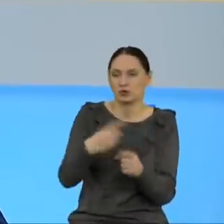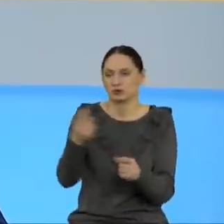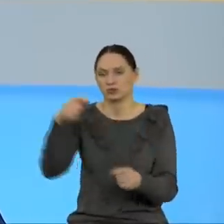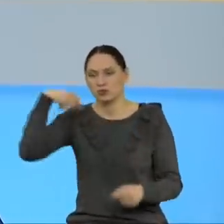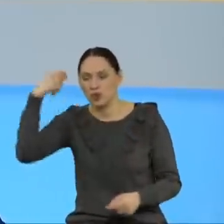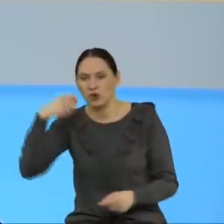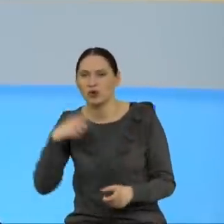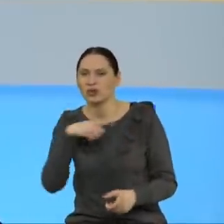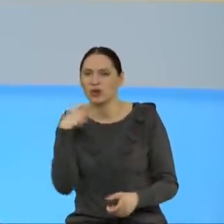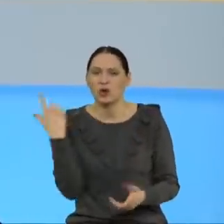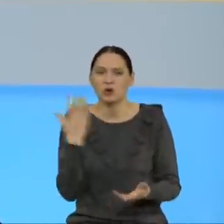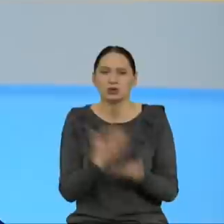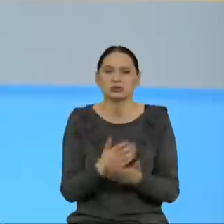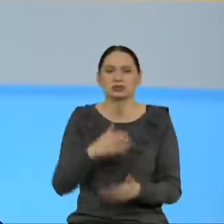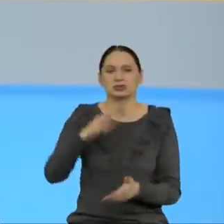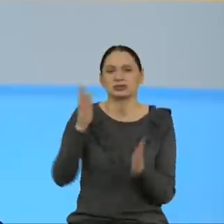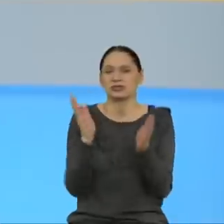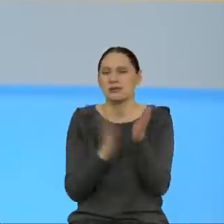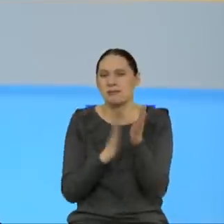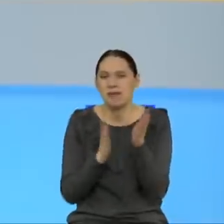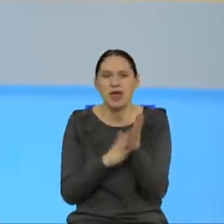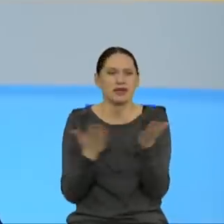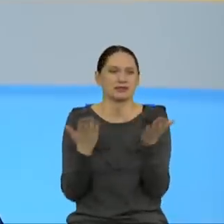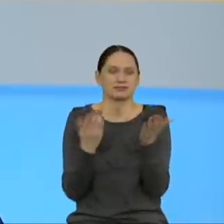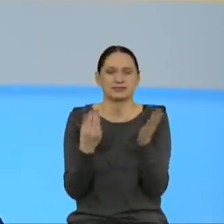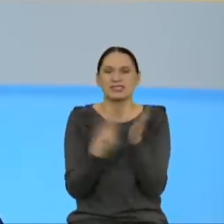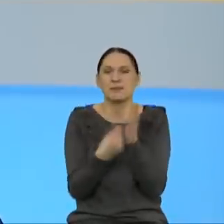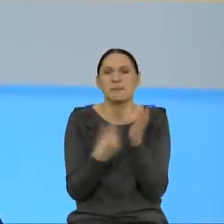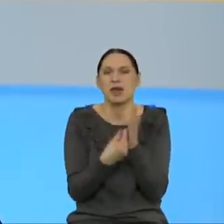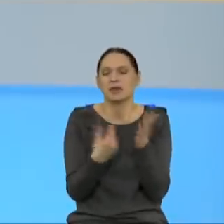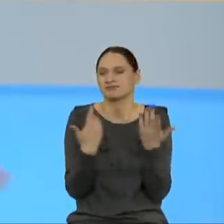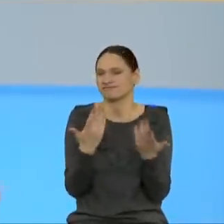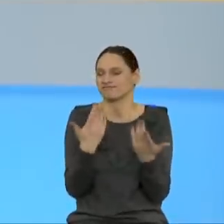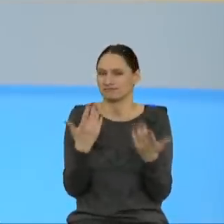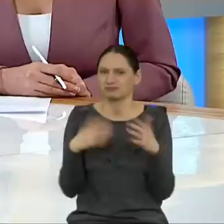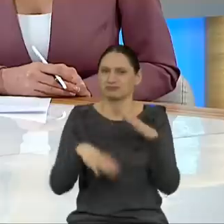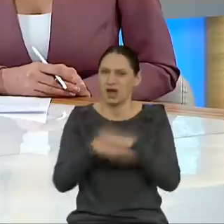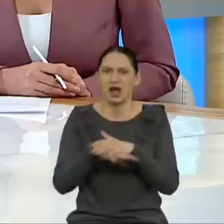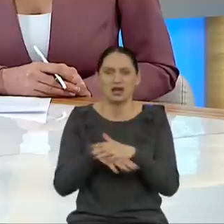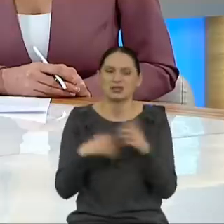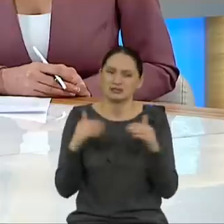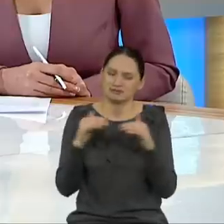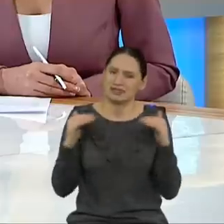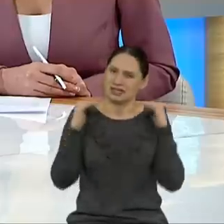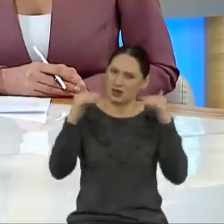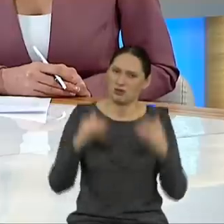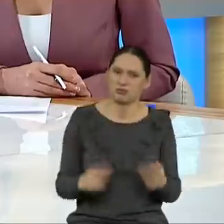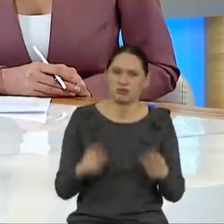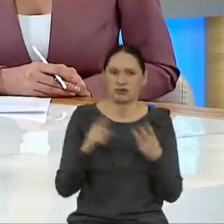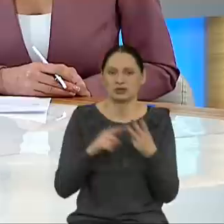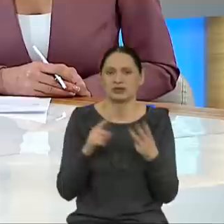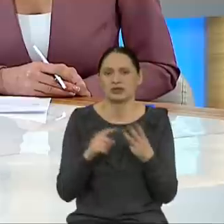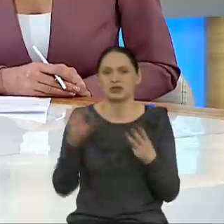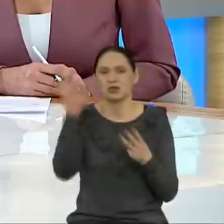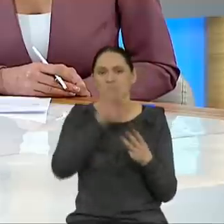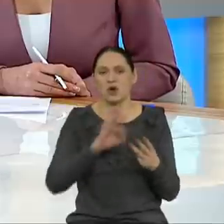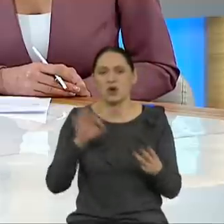ir bazinių stipendijų idėja yra tikrai čia centrinis ir labai svarbus dalykas. Trečias dalykas, Lietuvos aukštasis mokslas vis